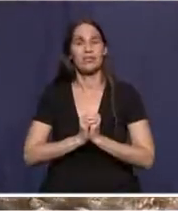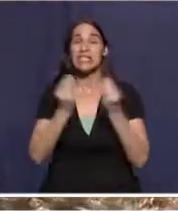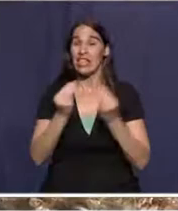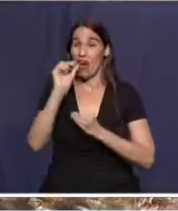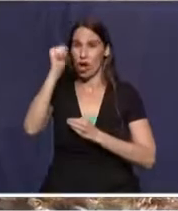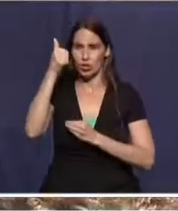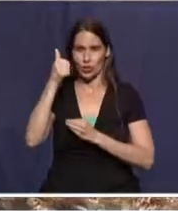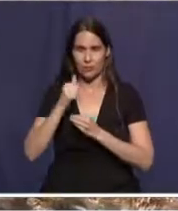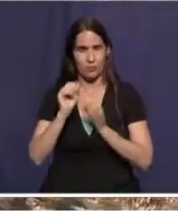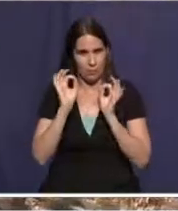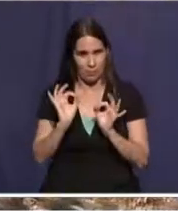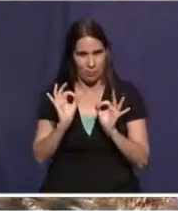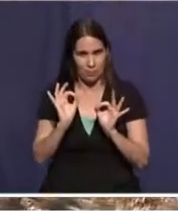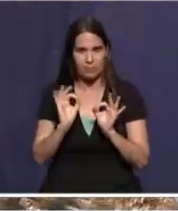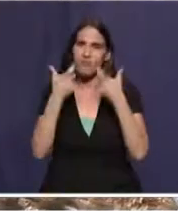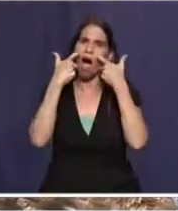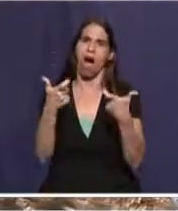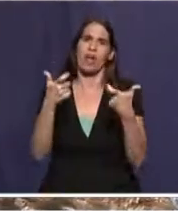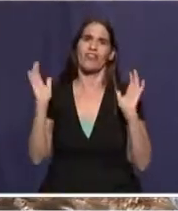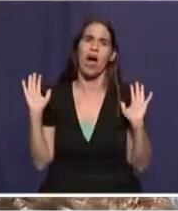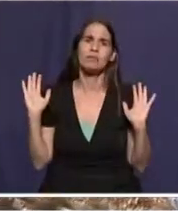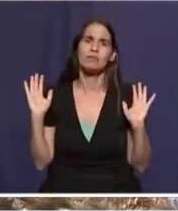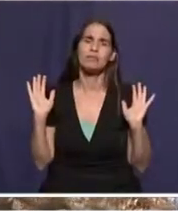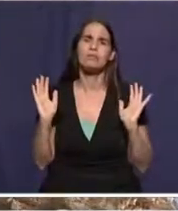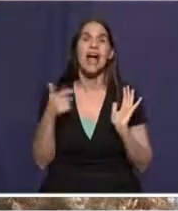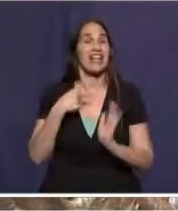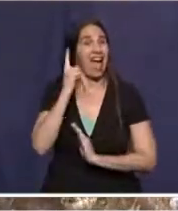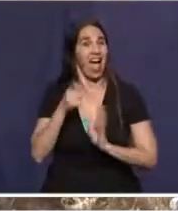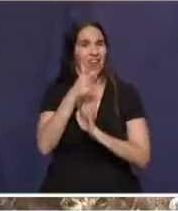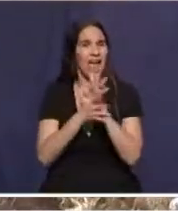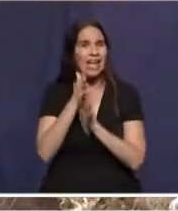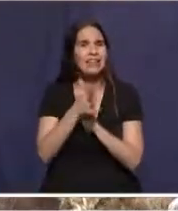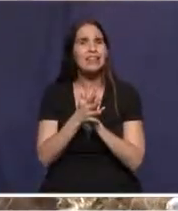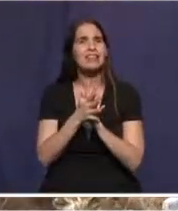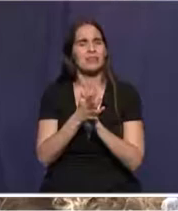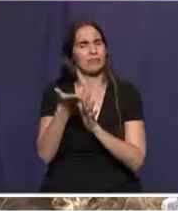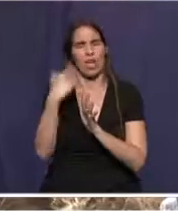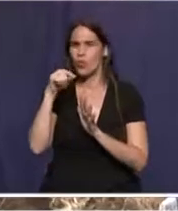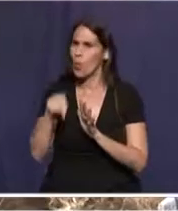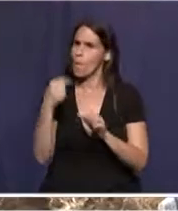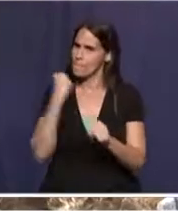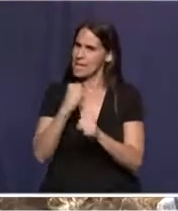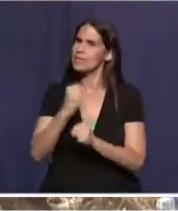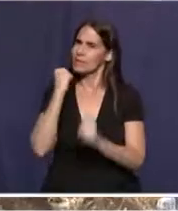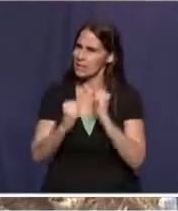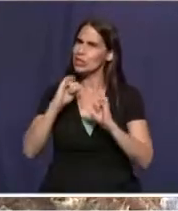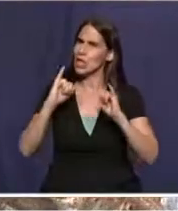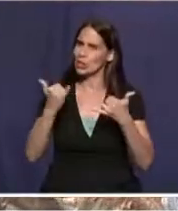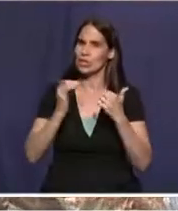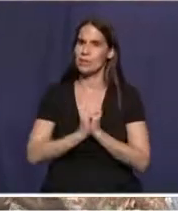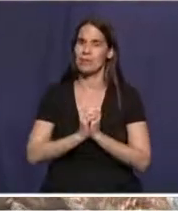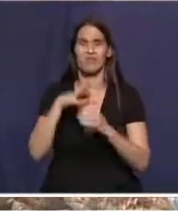הראשון, באמת אכיפה. אני מוכרח להגיד, היו כאן מעשים קשים,